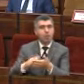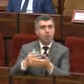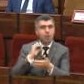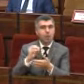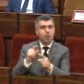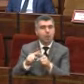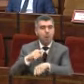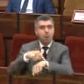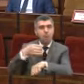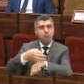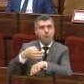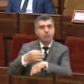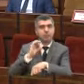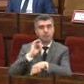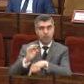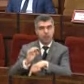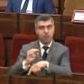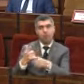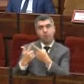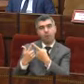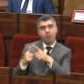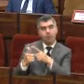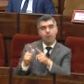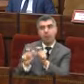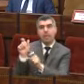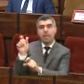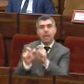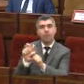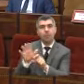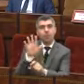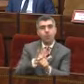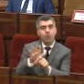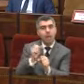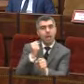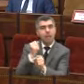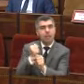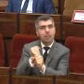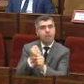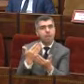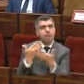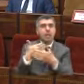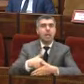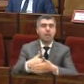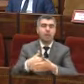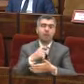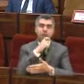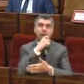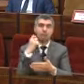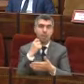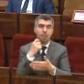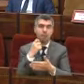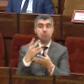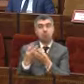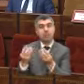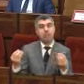الوقت ديالها، وواحد العدد ديال المواطنات والمواطنين كيشتغلوا أساسا في هذا الشهر، وفئة عريضة منهم